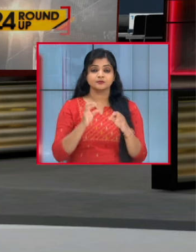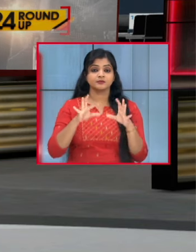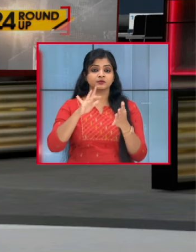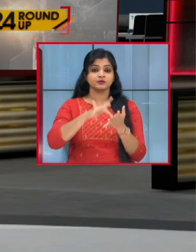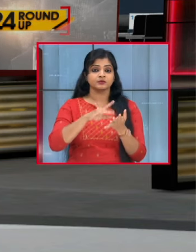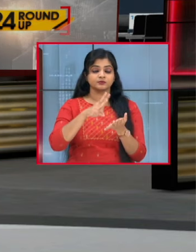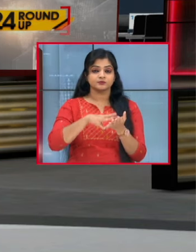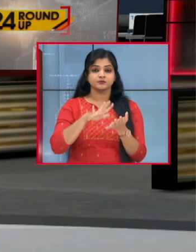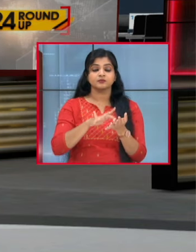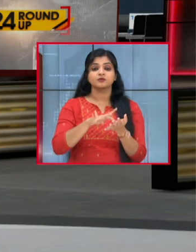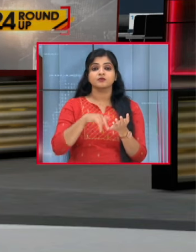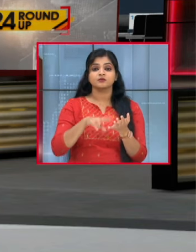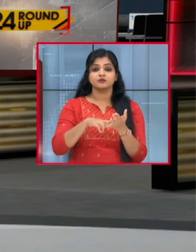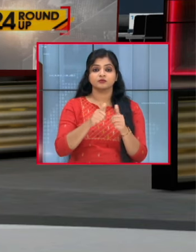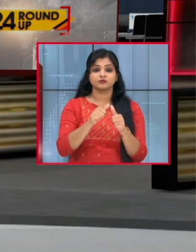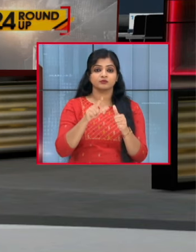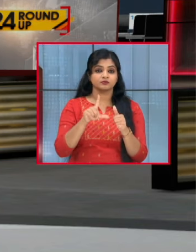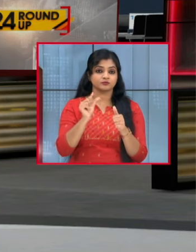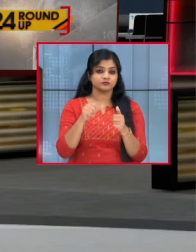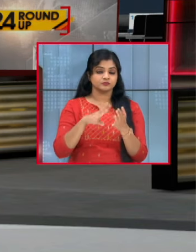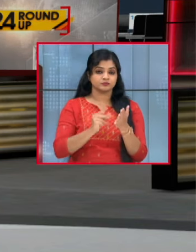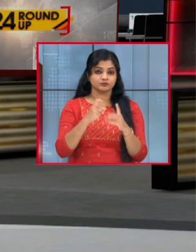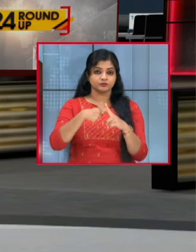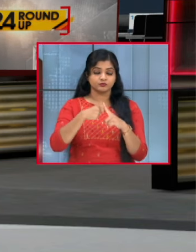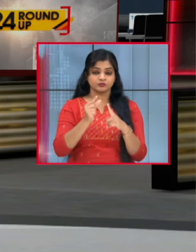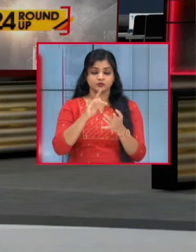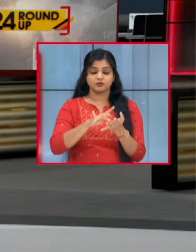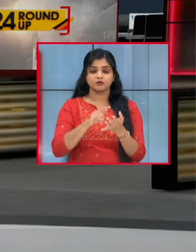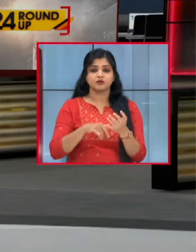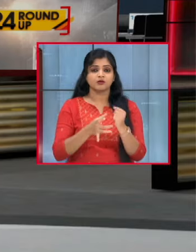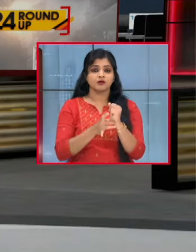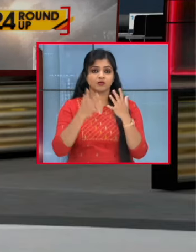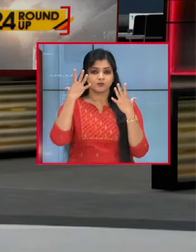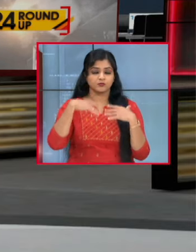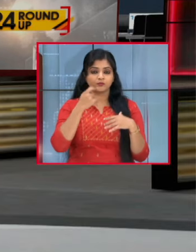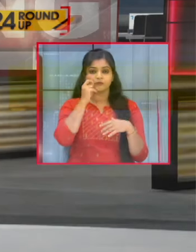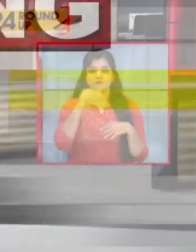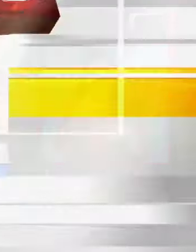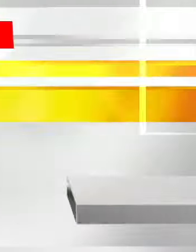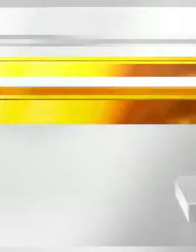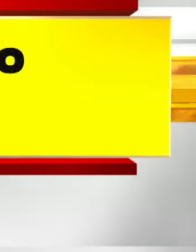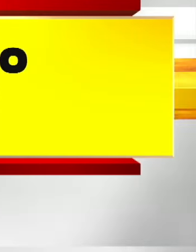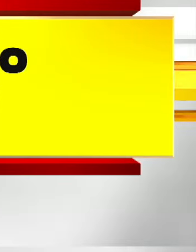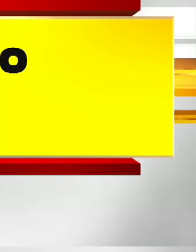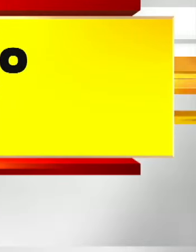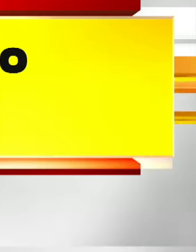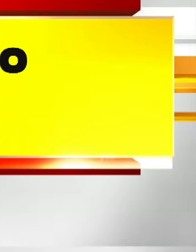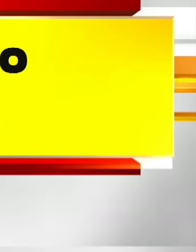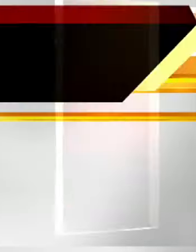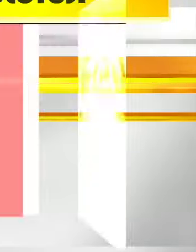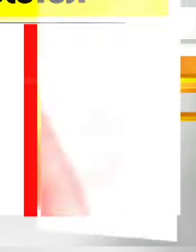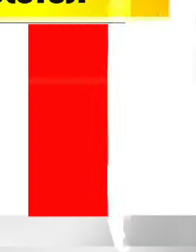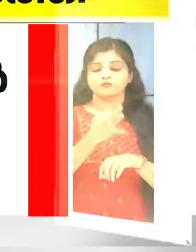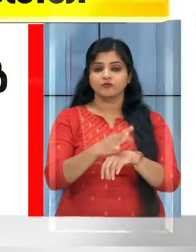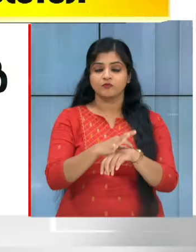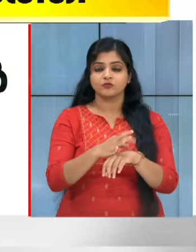പത്തനംതിട്ട മണിയാർ 4 മുക്കിൽ വനത്തിൽ അസ്ഥികൂടം കണ്ടെത്തി. സമീപത്തു നിന്ന് പാൻസ്, ഷർട്ട്, വാച്ച് എന്നിവയും പോലീസ് കണ്ടെടുത്തു. സ്ഥലത്ത് പരിശോധന